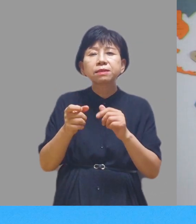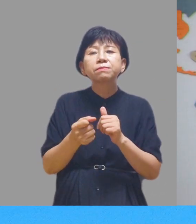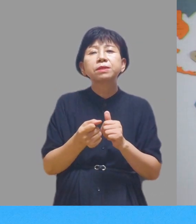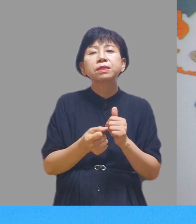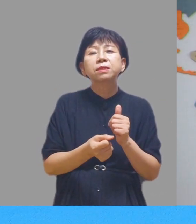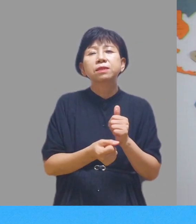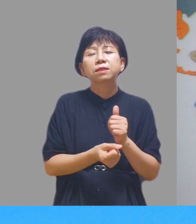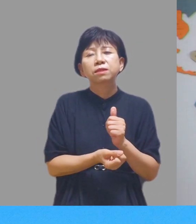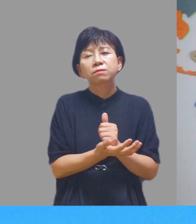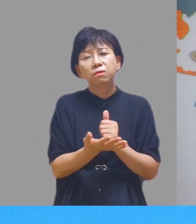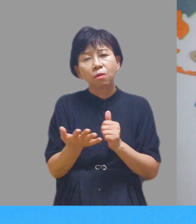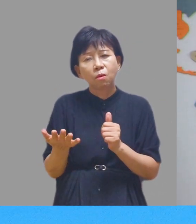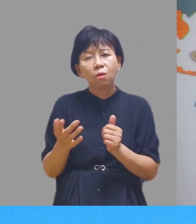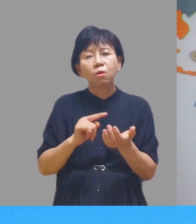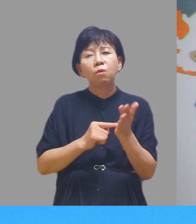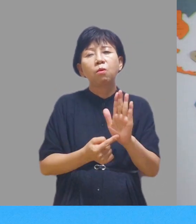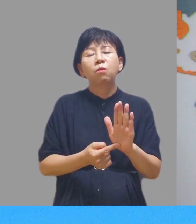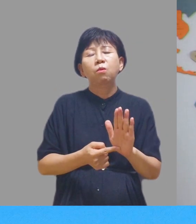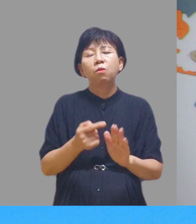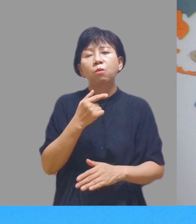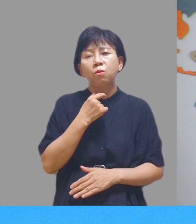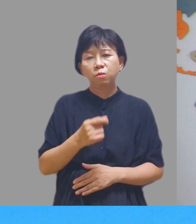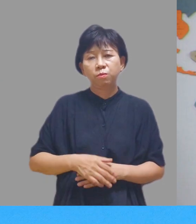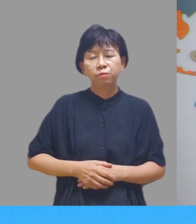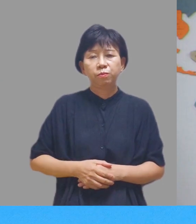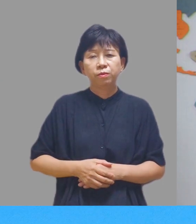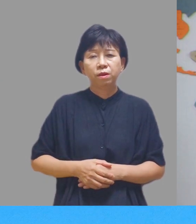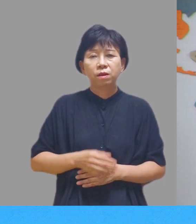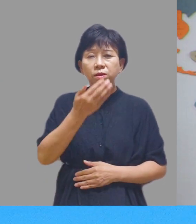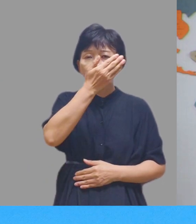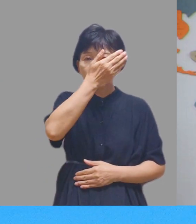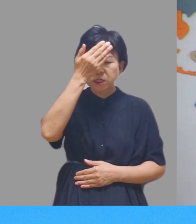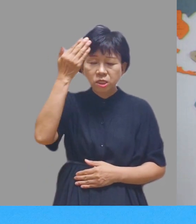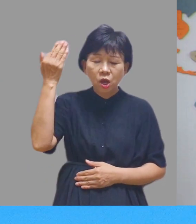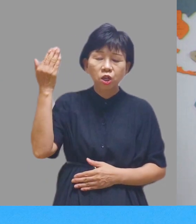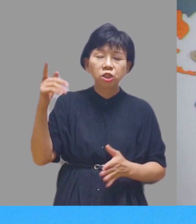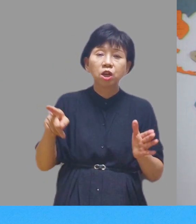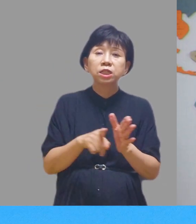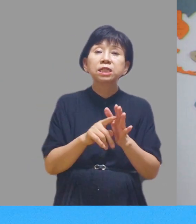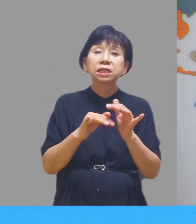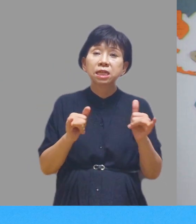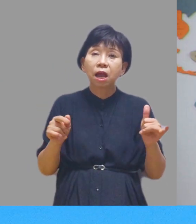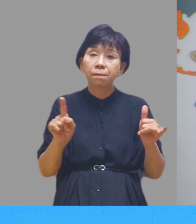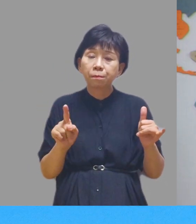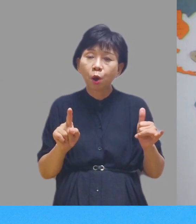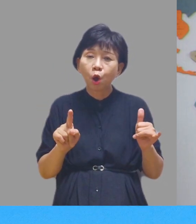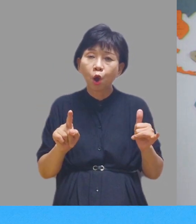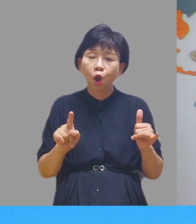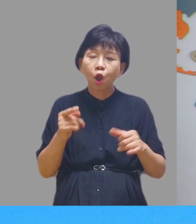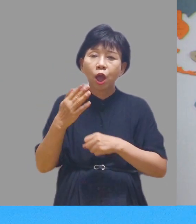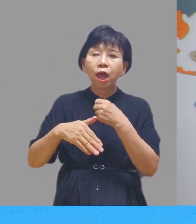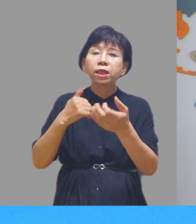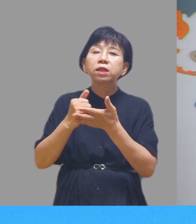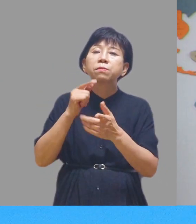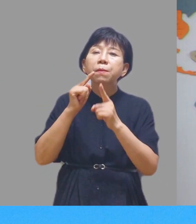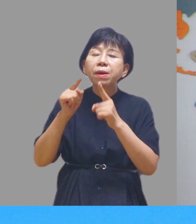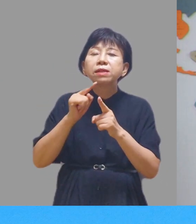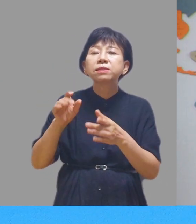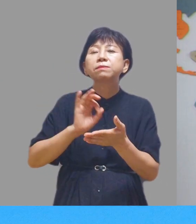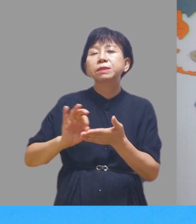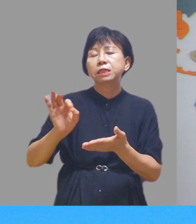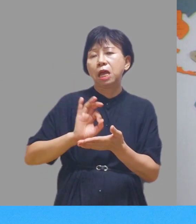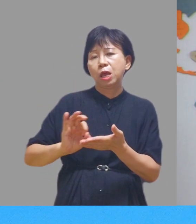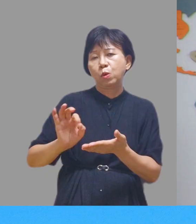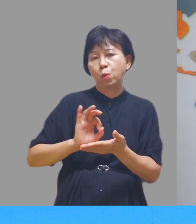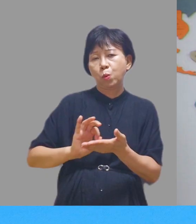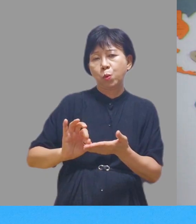소망합니다. 여러분, 청년 단계 신앙은요, 바로 이 무기를 제대로 사용할 줄 아는 시기예요.